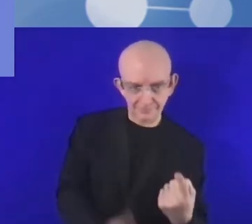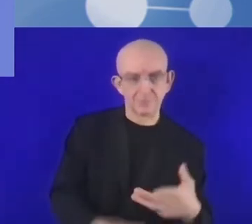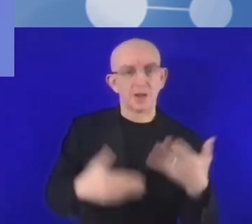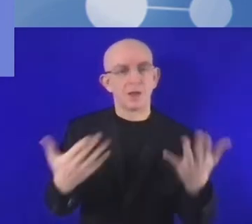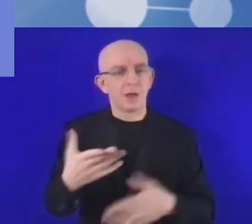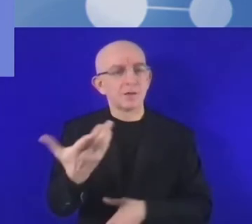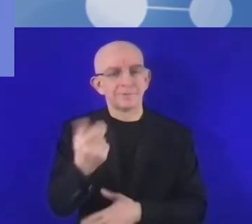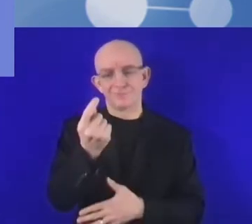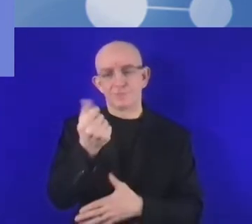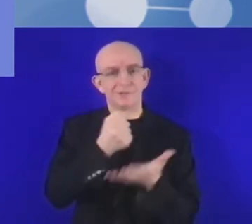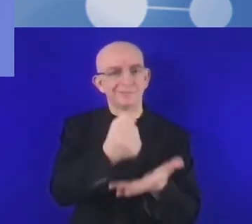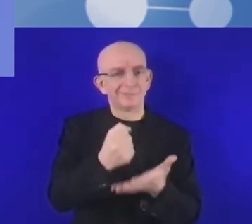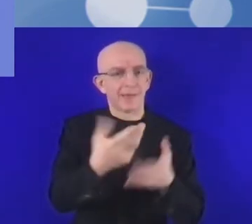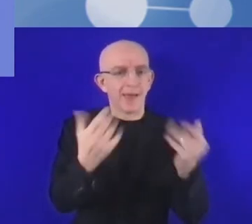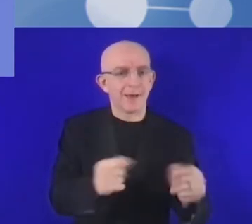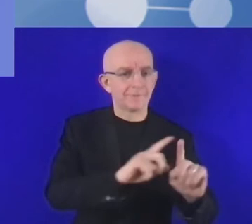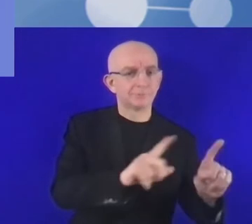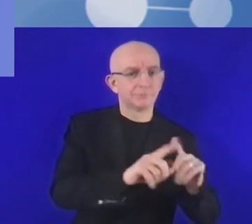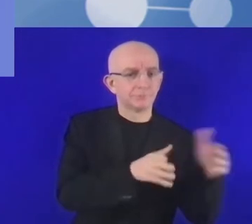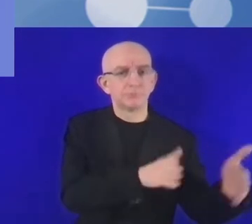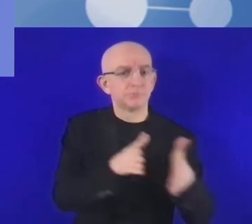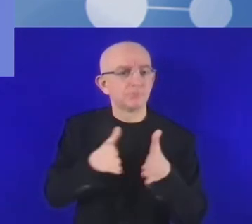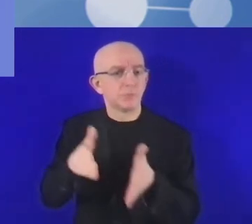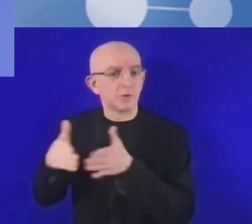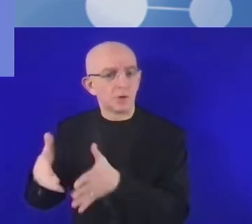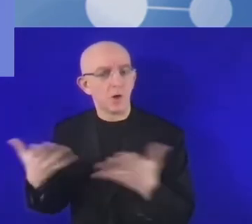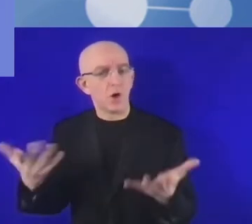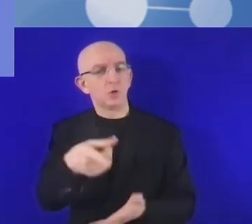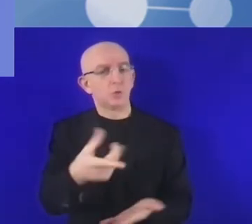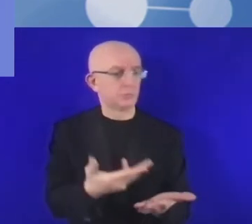融资助的模式可以给大家利用，